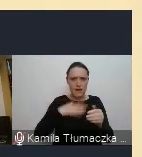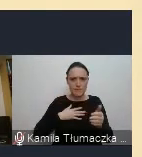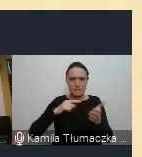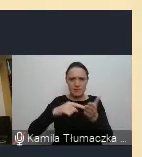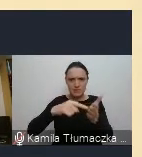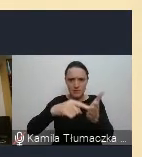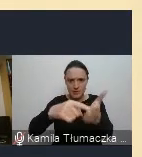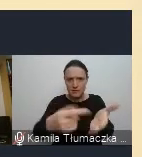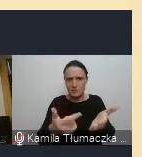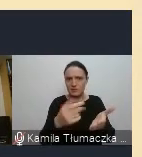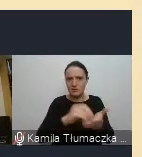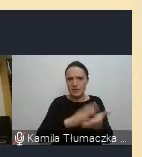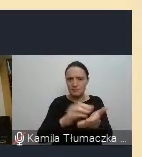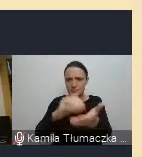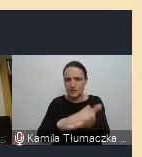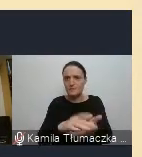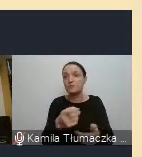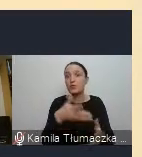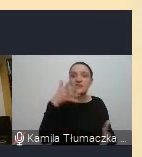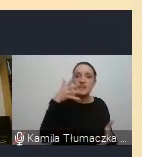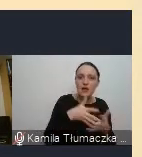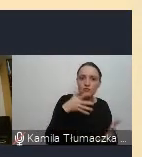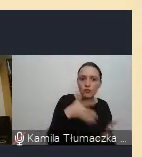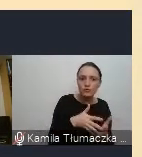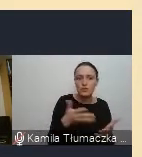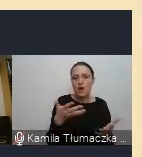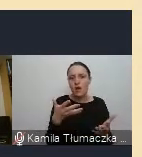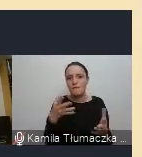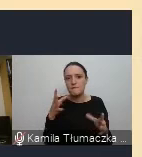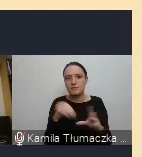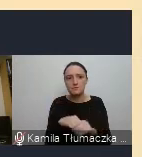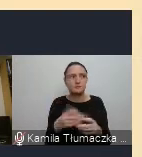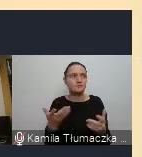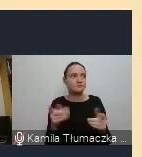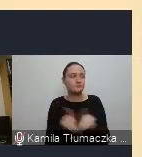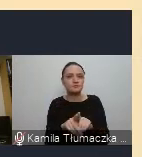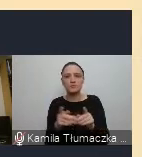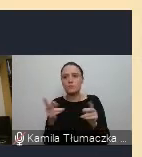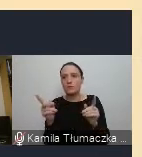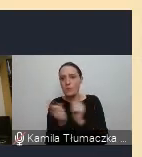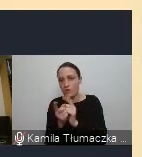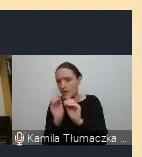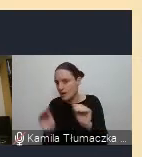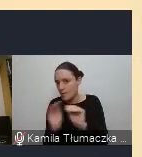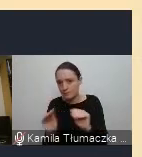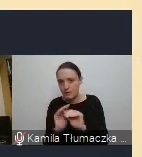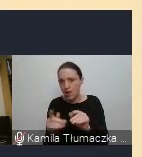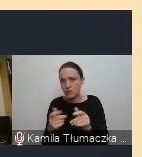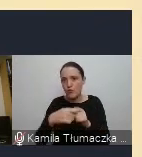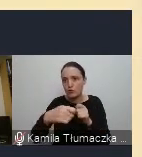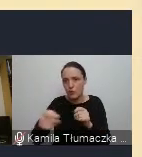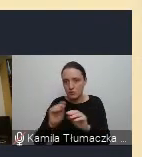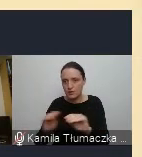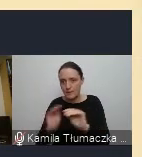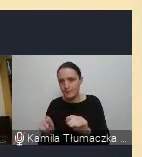wizyty realizować. Były to wizyty zarówno diagnostyczne, jak i wizyty terapeutyczne, czyli kontynuacja